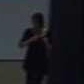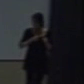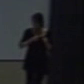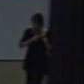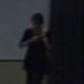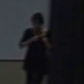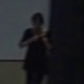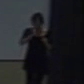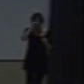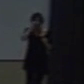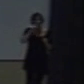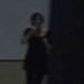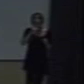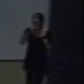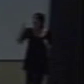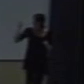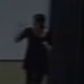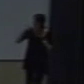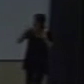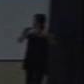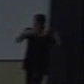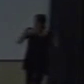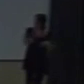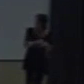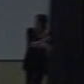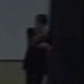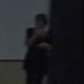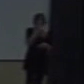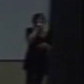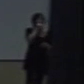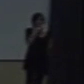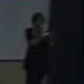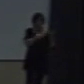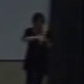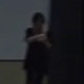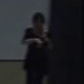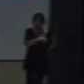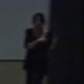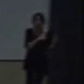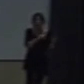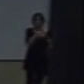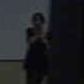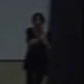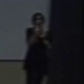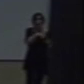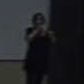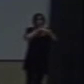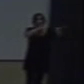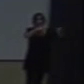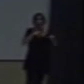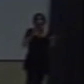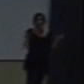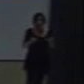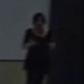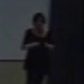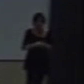el nom de Twitter d'un periodista d'Sky, que és perquè ell vegi aquest vídeo i s'ho poden passar a la tele, no? Que és molt més fàcil, com us